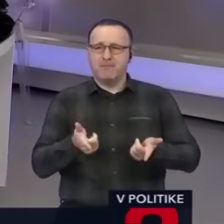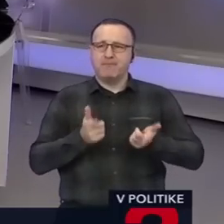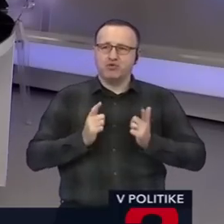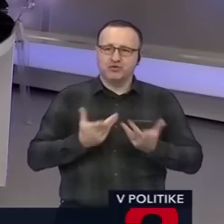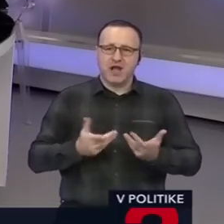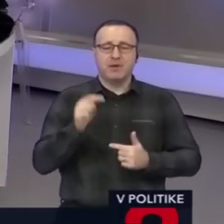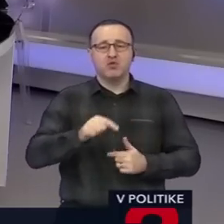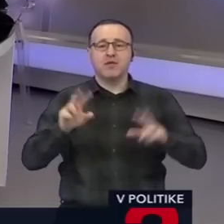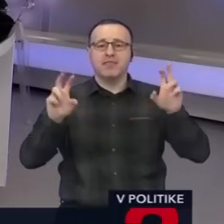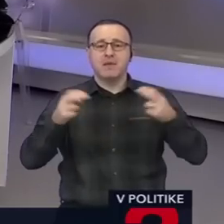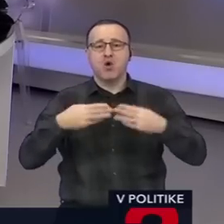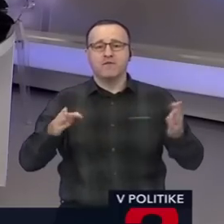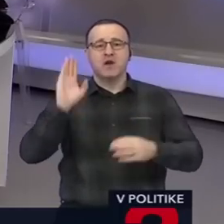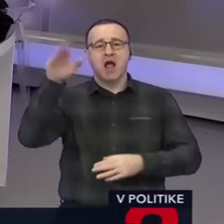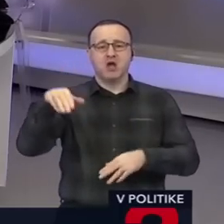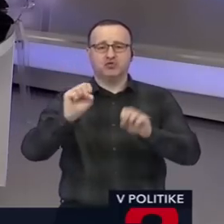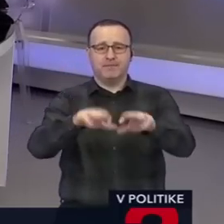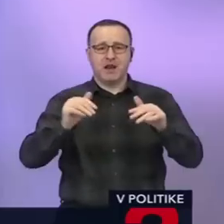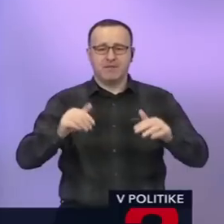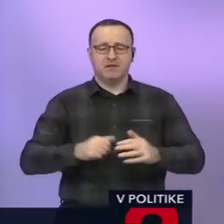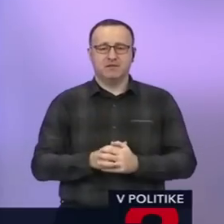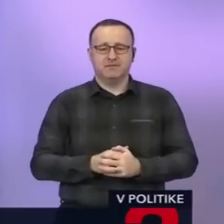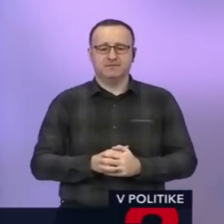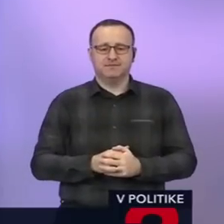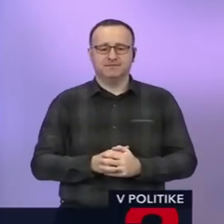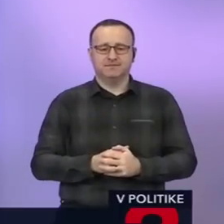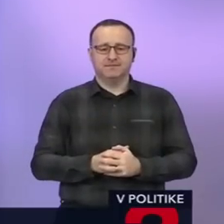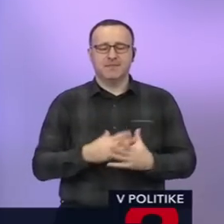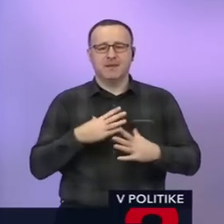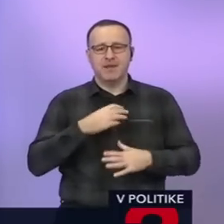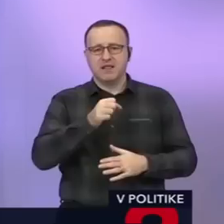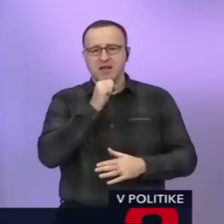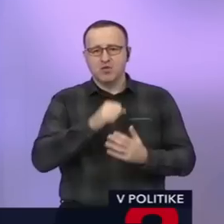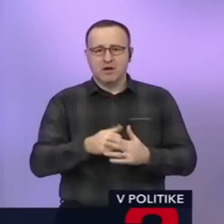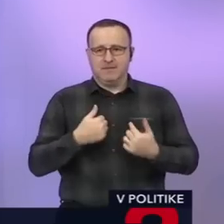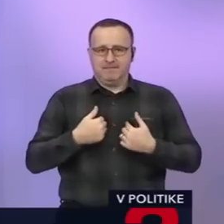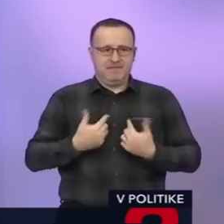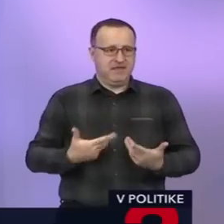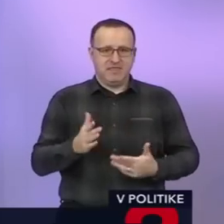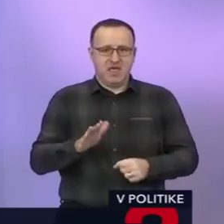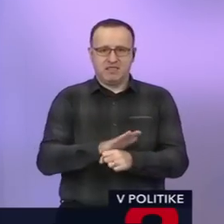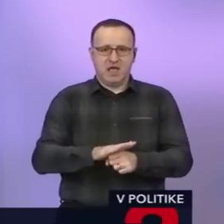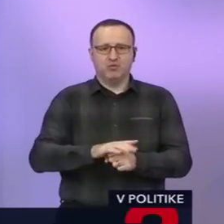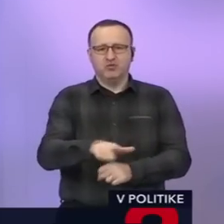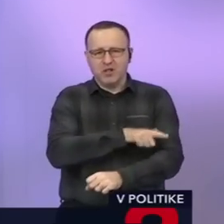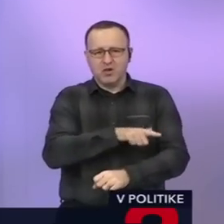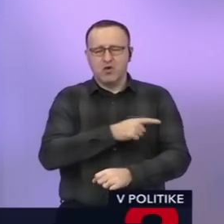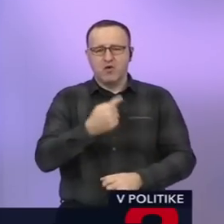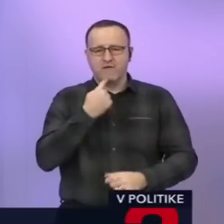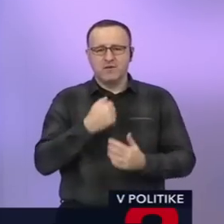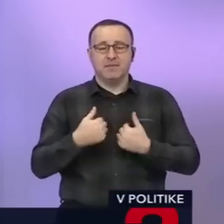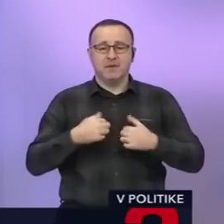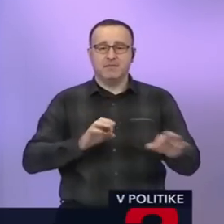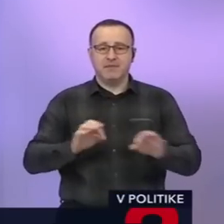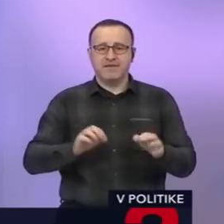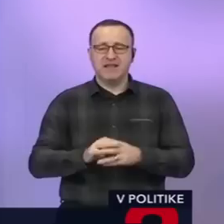tému až v parlamente? Reaktor, my predsa sa netajíme tým, že dlhodobo hovoríme o tom, že sme pripravení